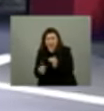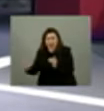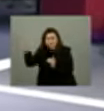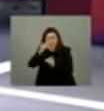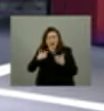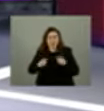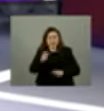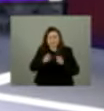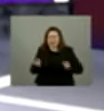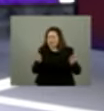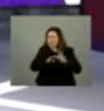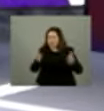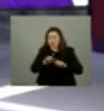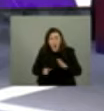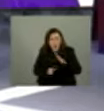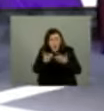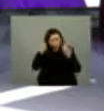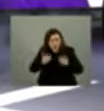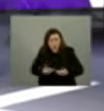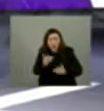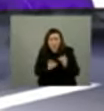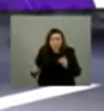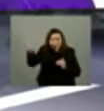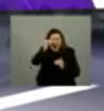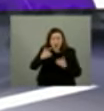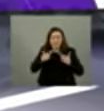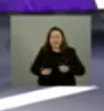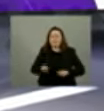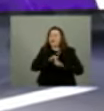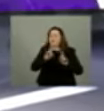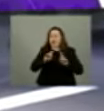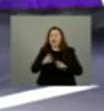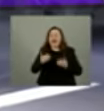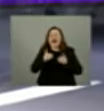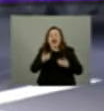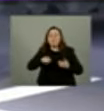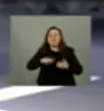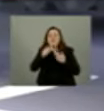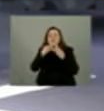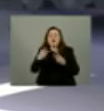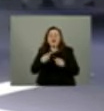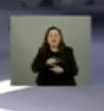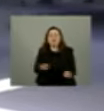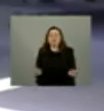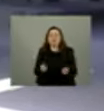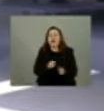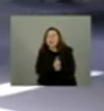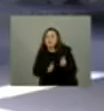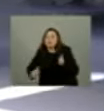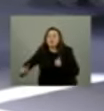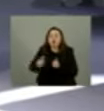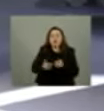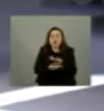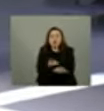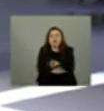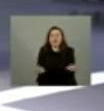κόμμα. Είναι ένα τρομερά προβληματικό κόμμα με πάρα πολλά προβλήματα αυτή τη στιγμή, όπου πραγματικά δεν ξέρει κανείς τι